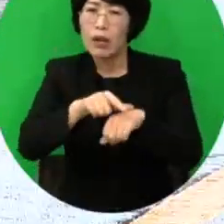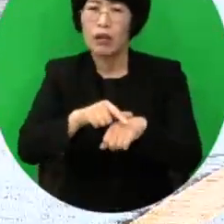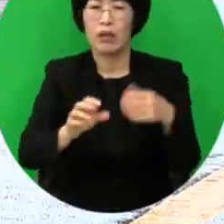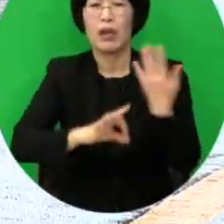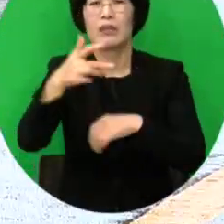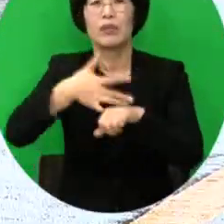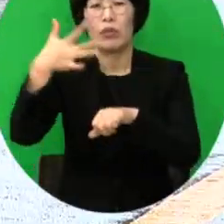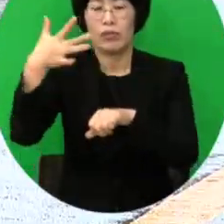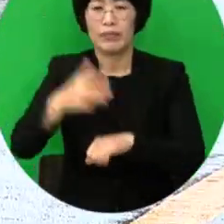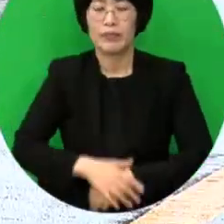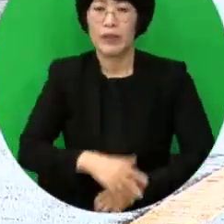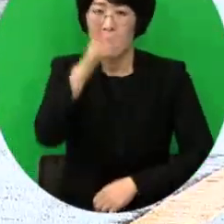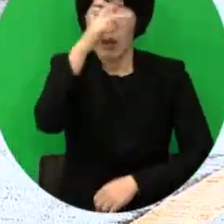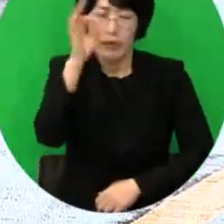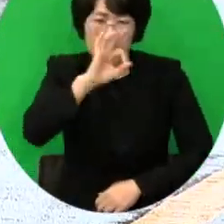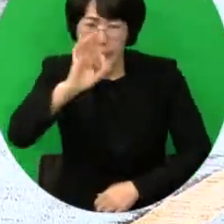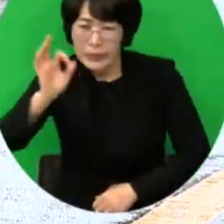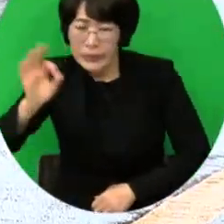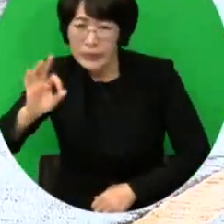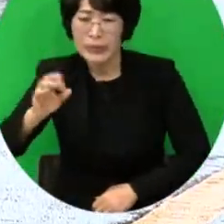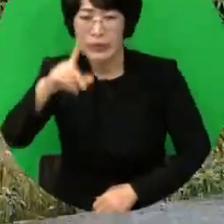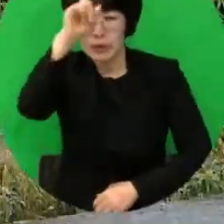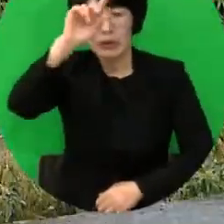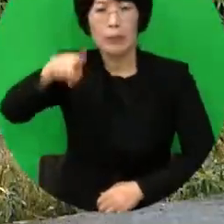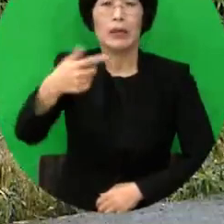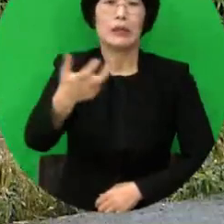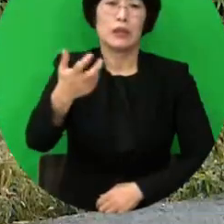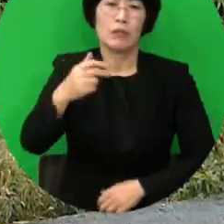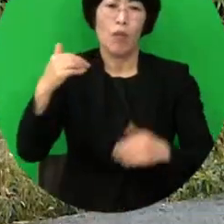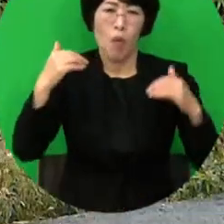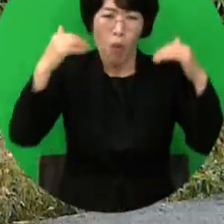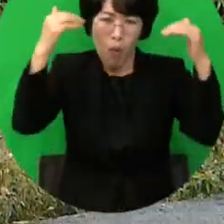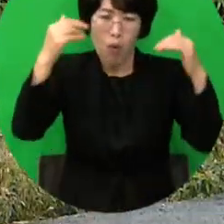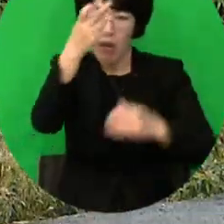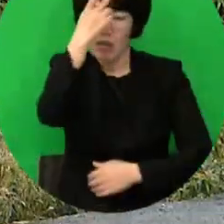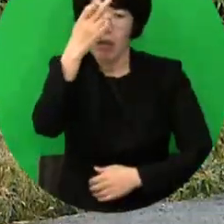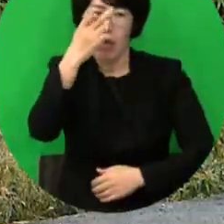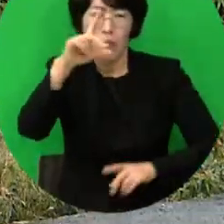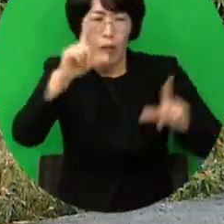8시쯤. 경찰이 수색에 나섰지만 키 170에 건장한 최군의